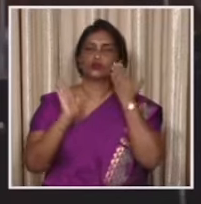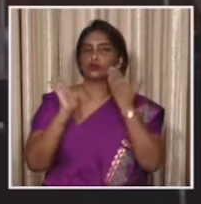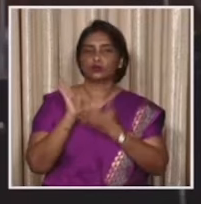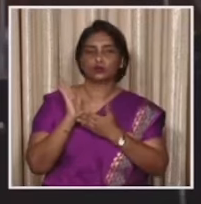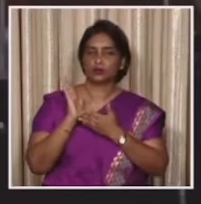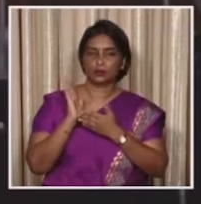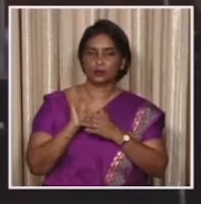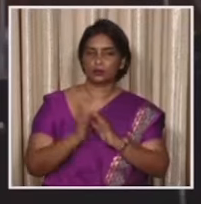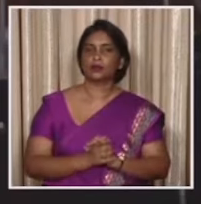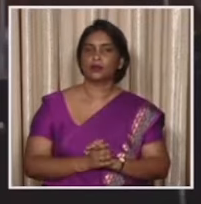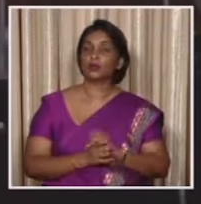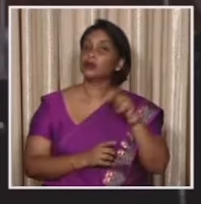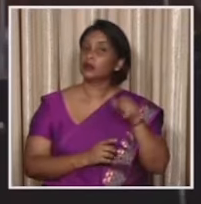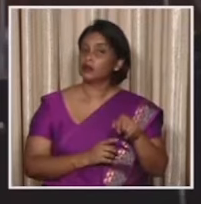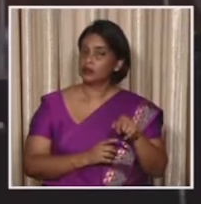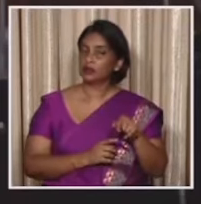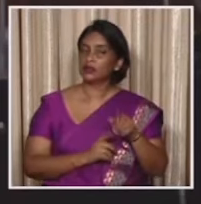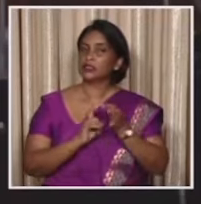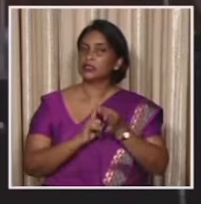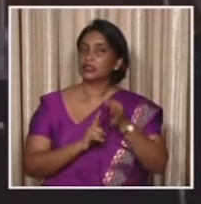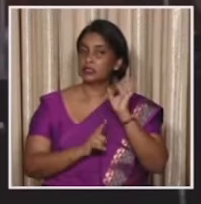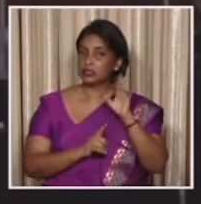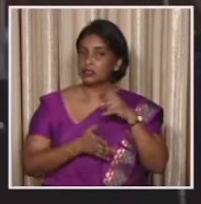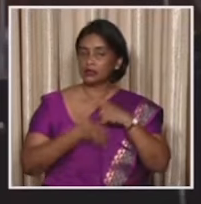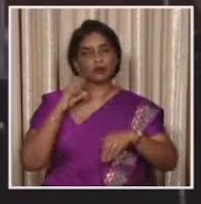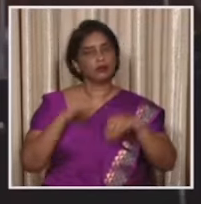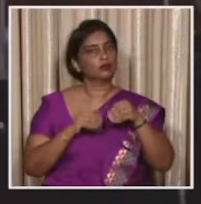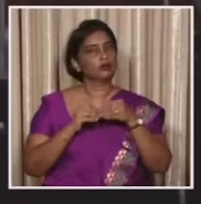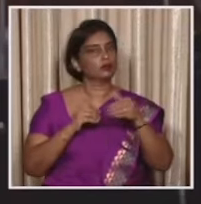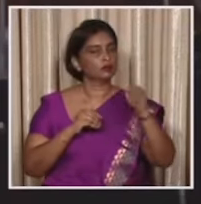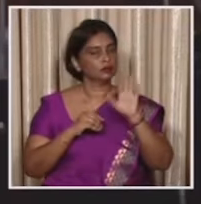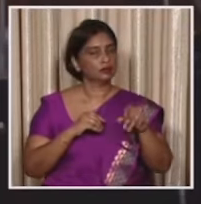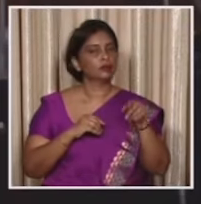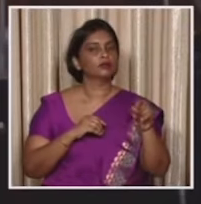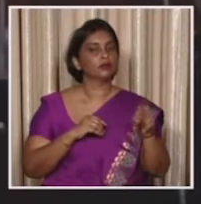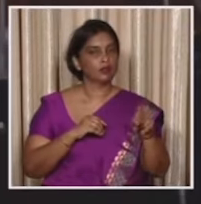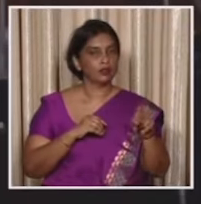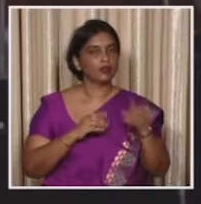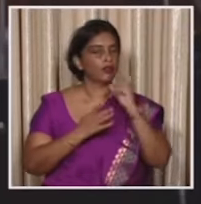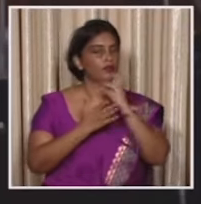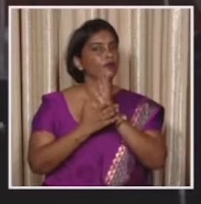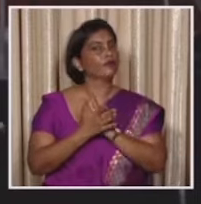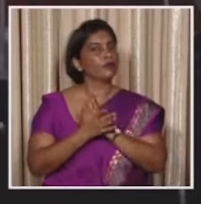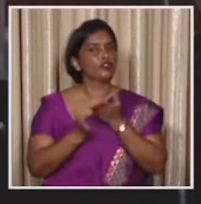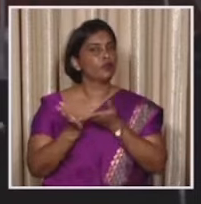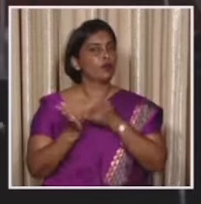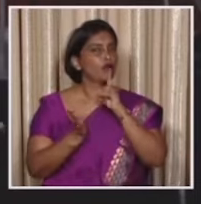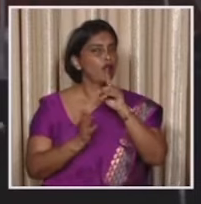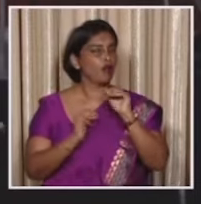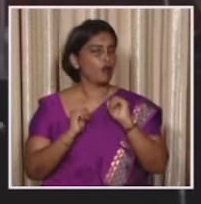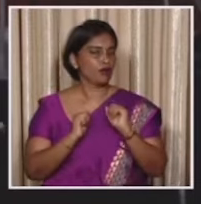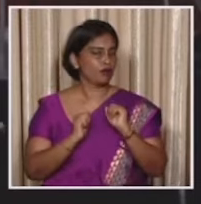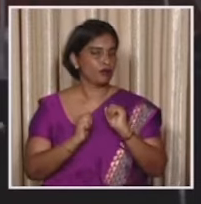හැරිලා බලමු. මේ ජනාධිපතිවරණයේ පැවැත්වීම සම්බන්ධයෙන් ව්‍යවස්ථාව මොකද කියන්නේ?